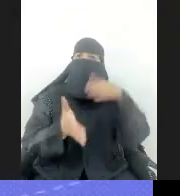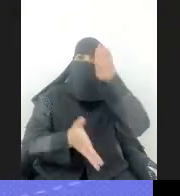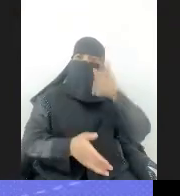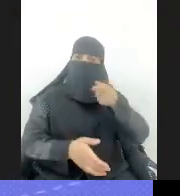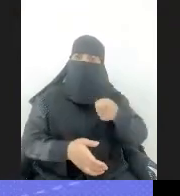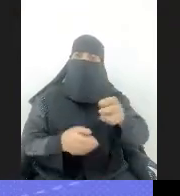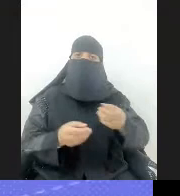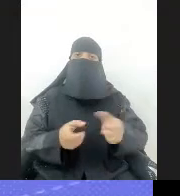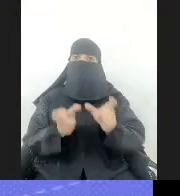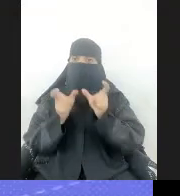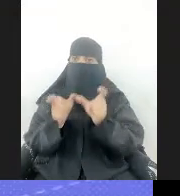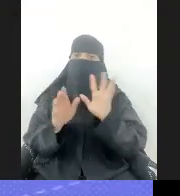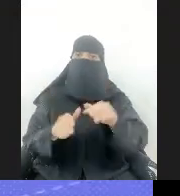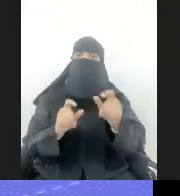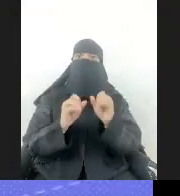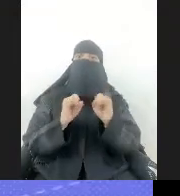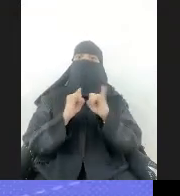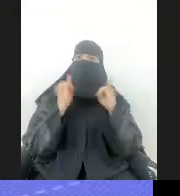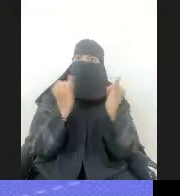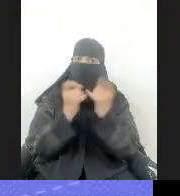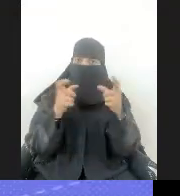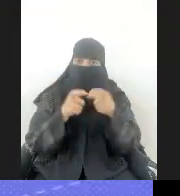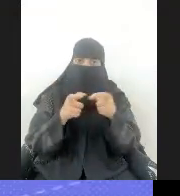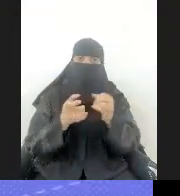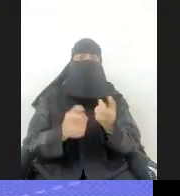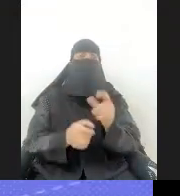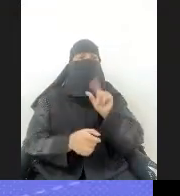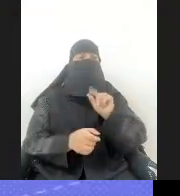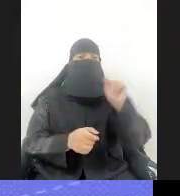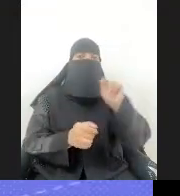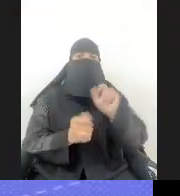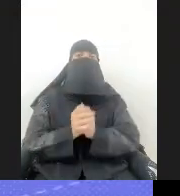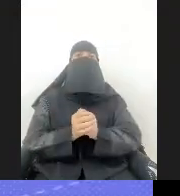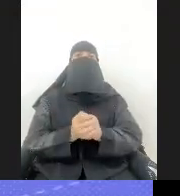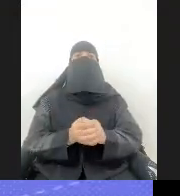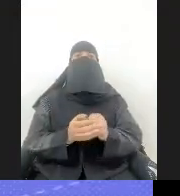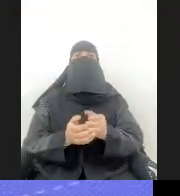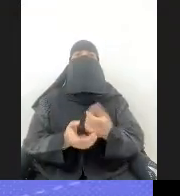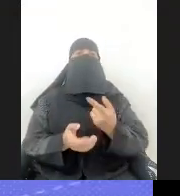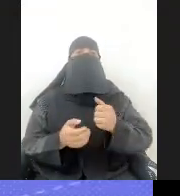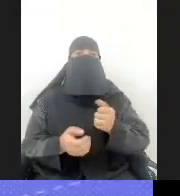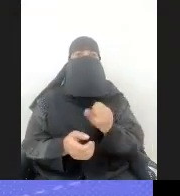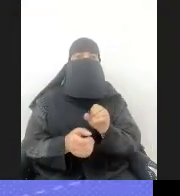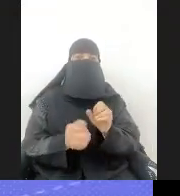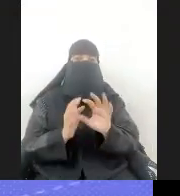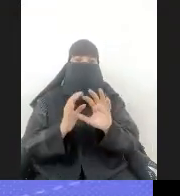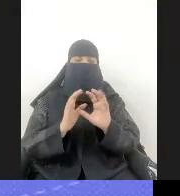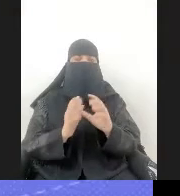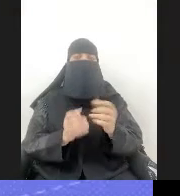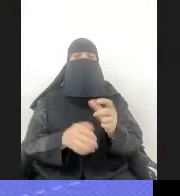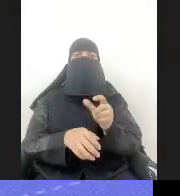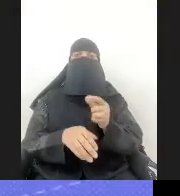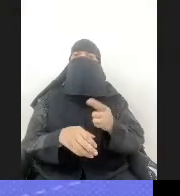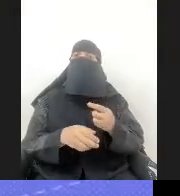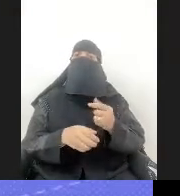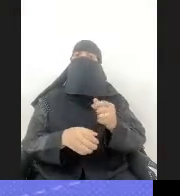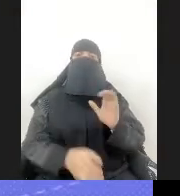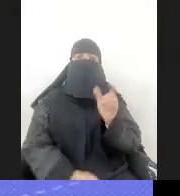الملتقى المتميز، وإلى سعادة وكيل الجامعة للشؤون الأكاديمية والتعليمية على تشريفه لهذا